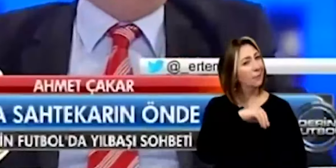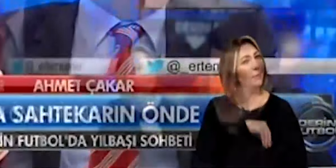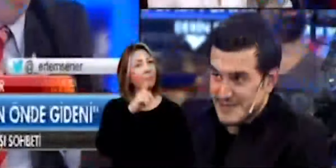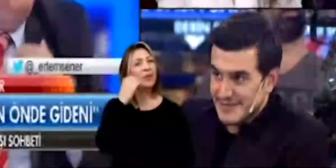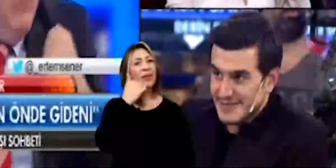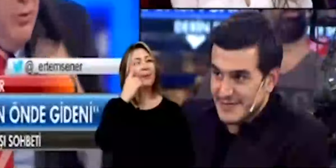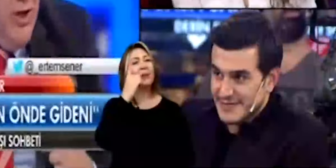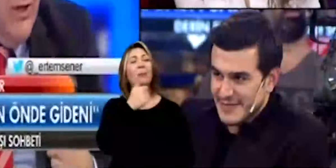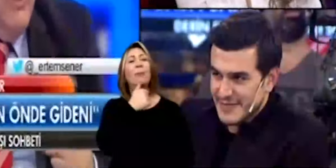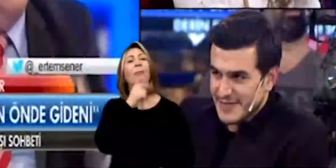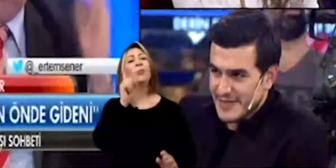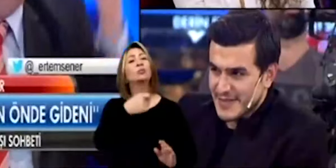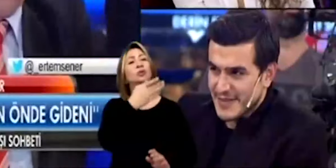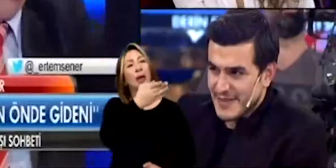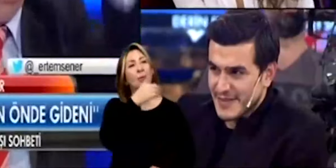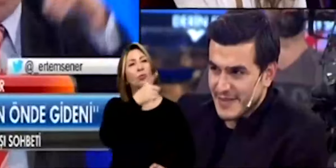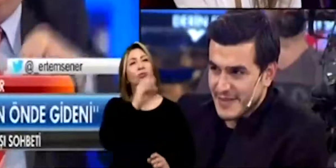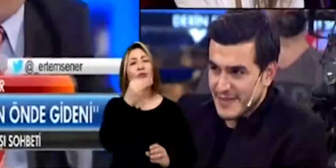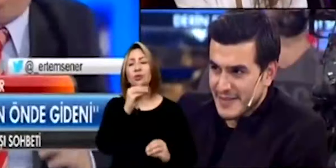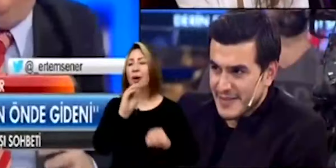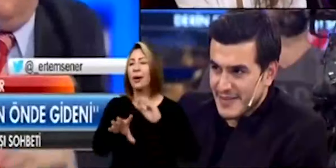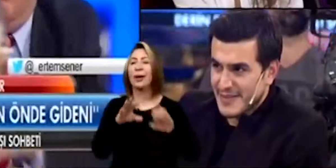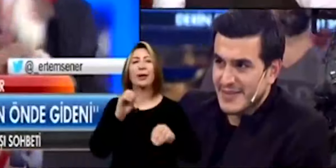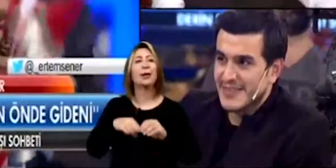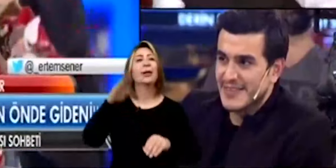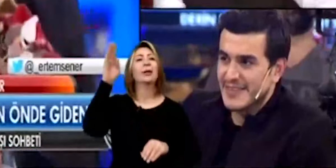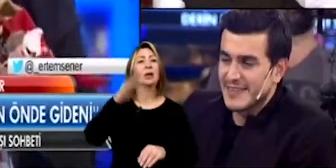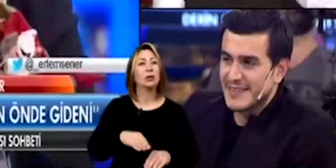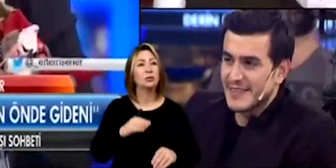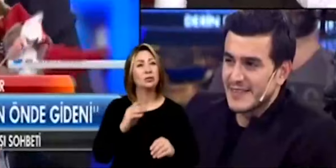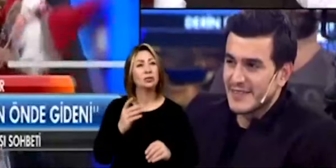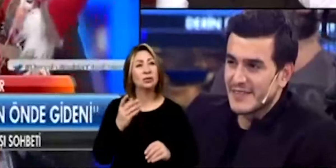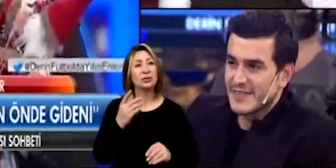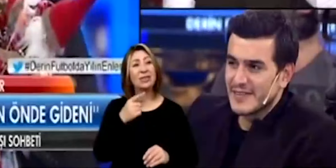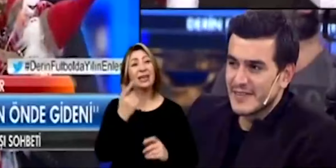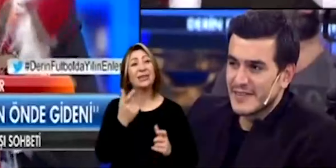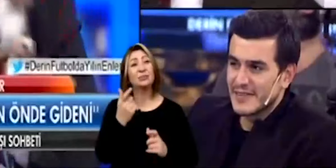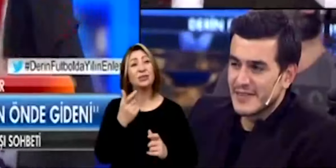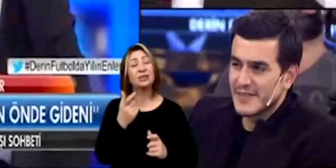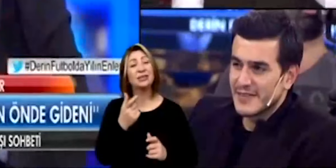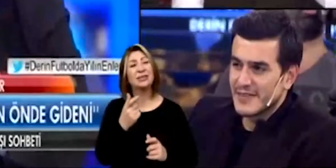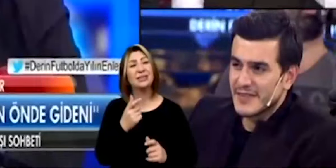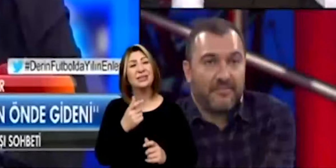de yalandan yere Noel Baba bulmuşlar. Çocuklara indir ediyorlar. Kaldır. Şeyden soruyor, sokuyorlar. Neredeymiş bu?